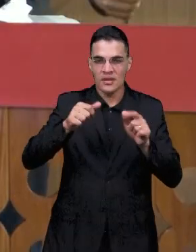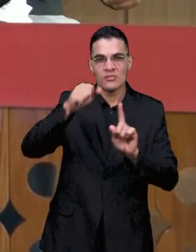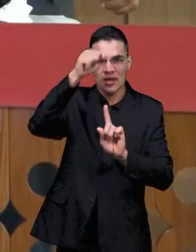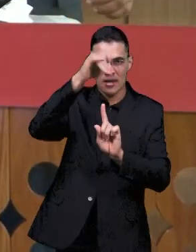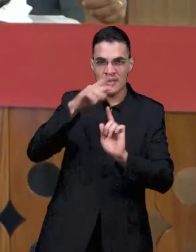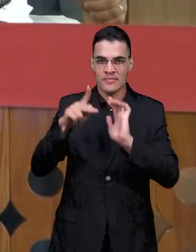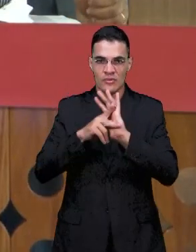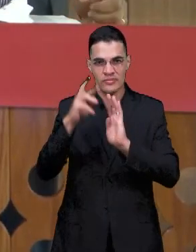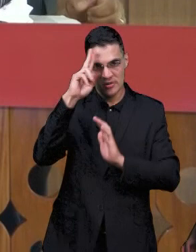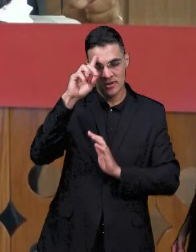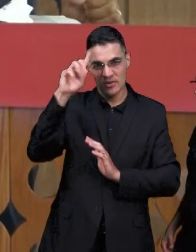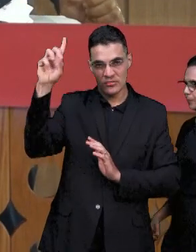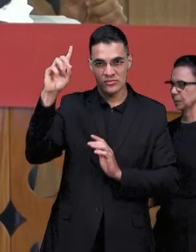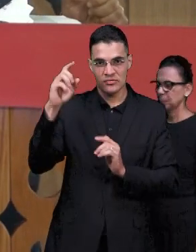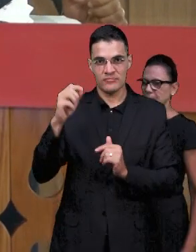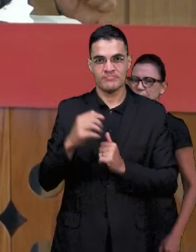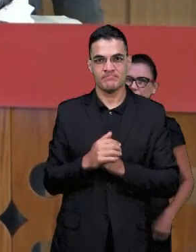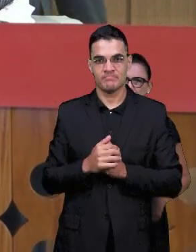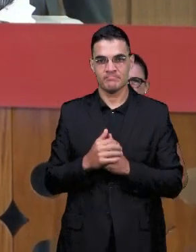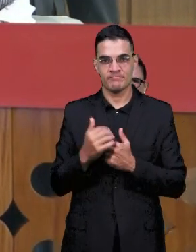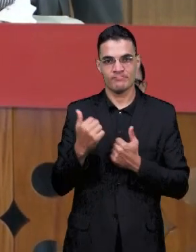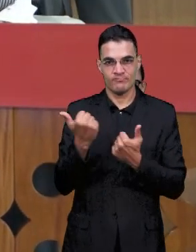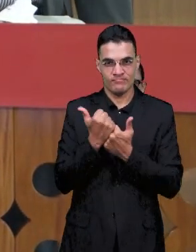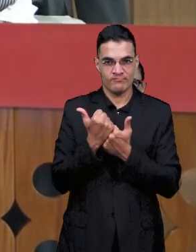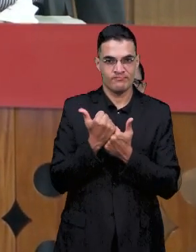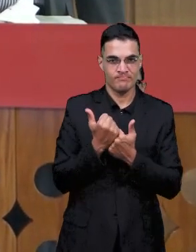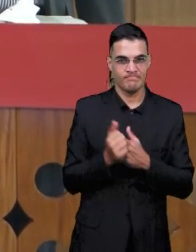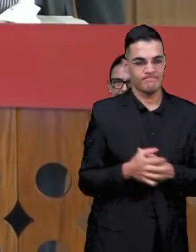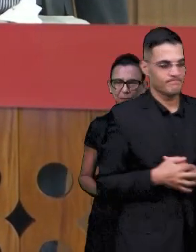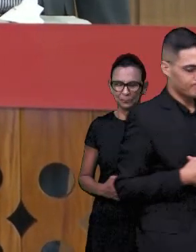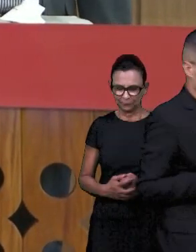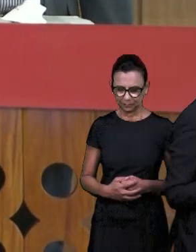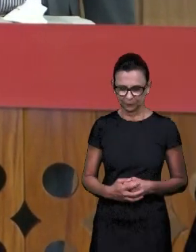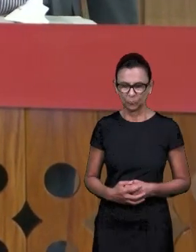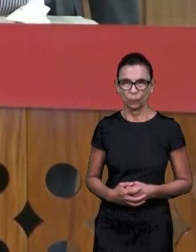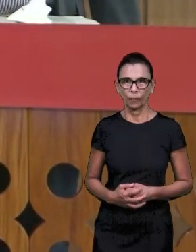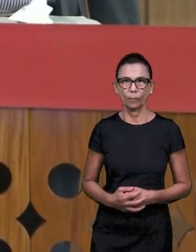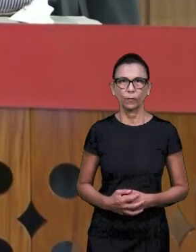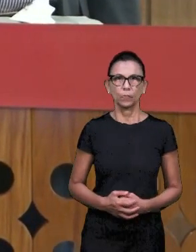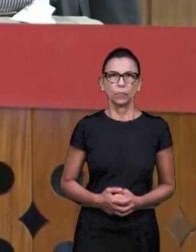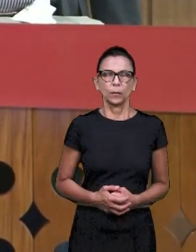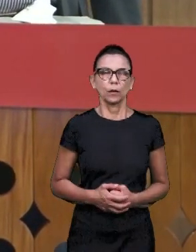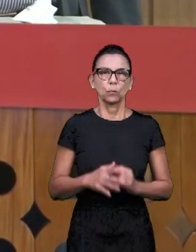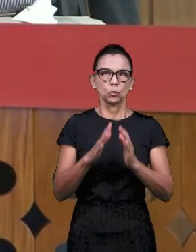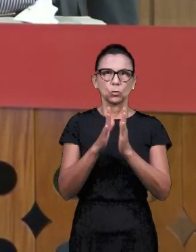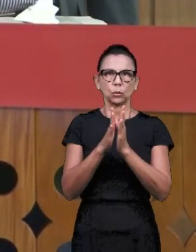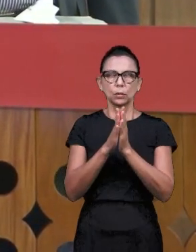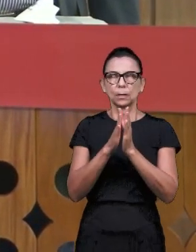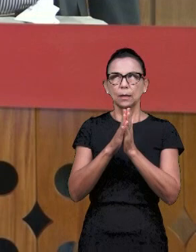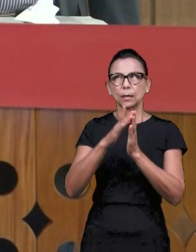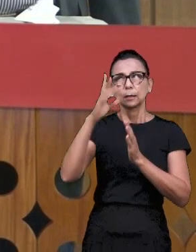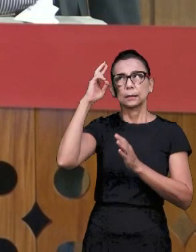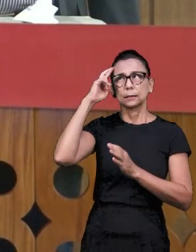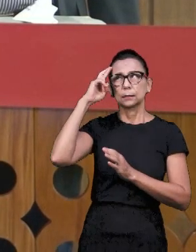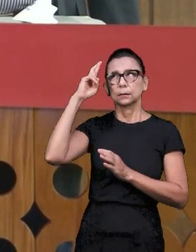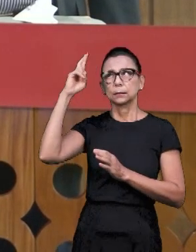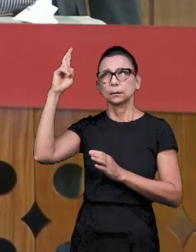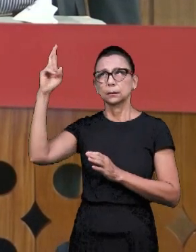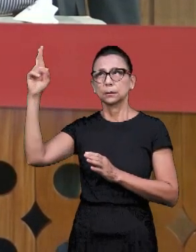действие благодати сердца. Давайте попросим Бога этого действия. Господь, соверши это